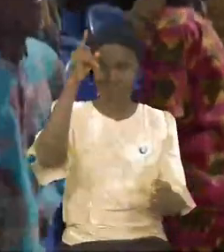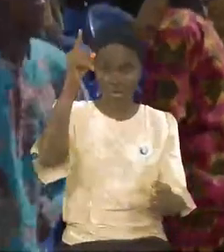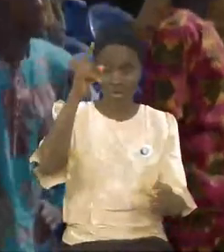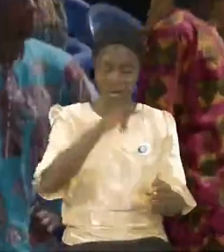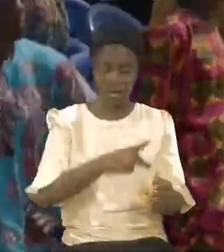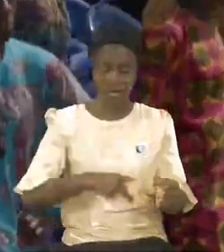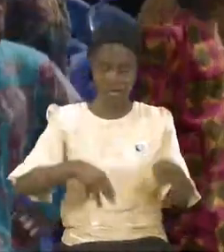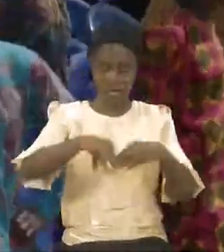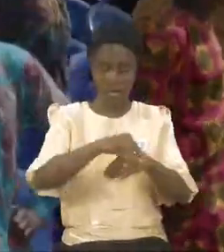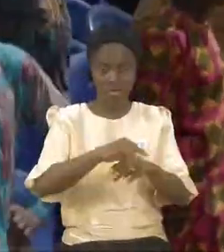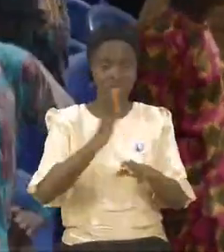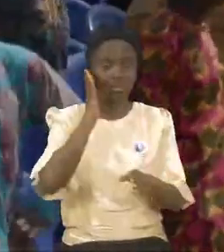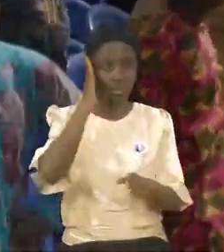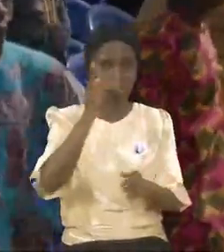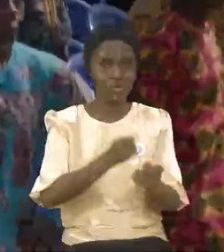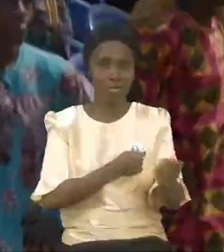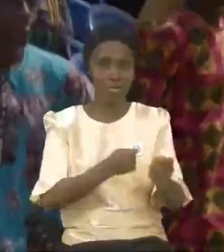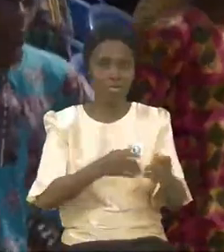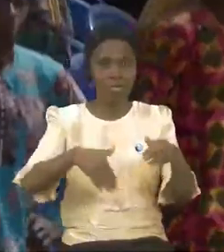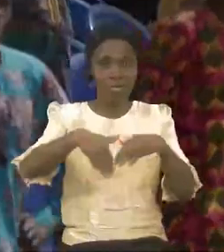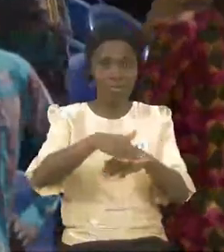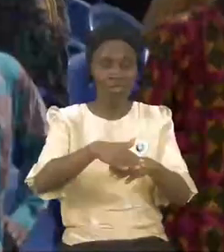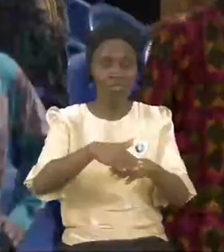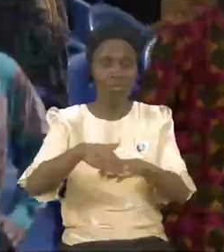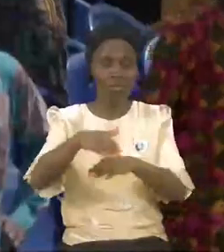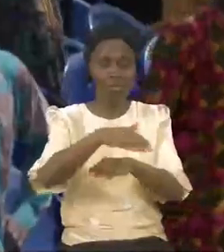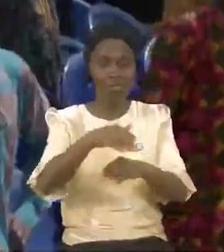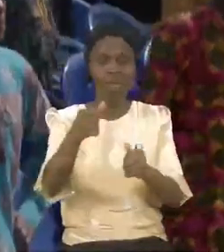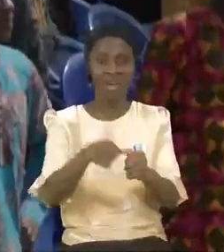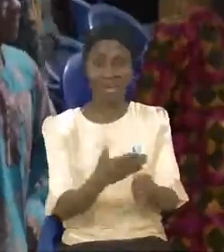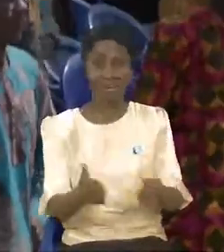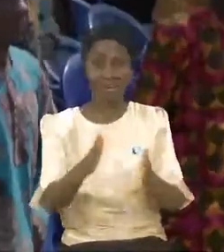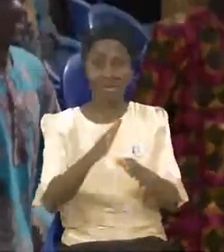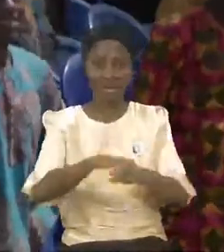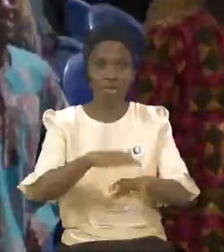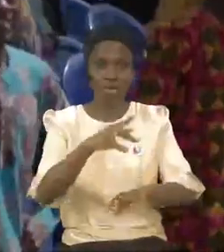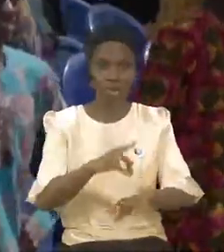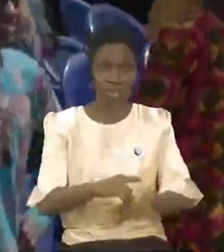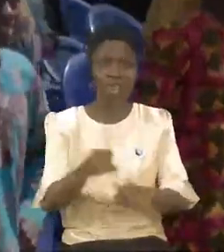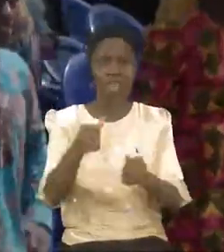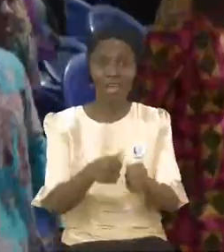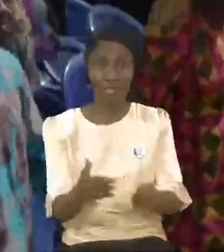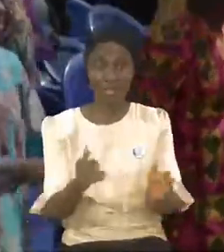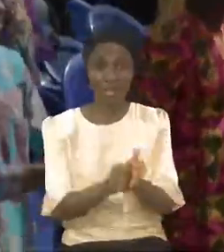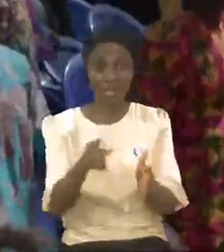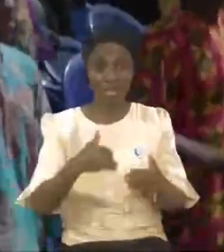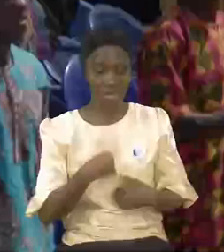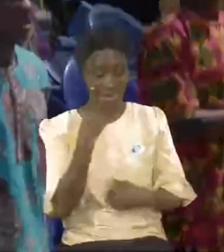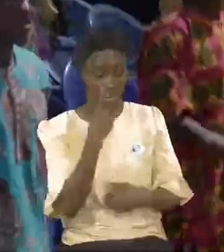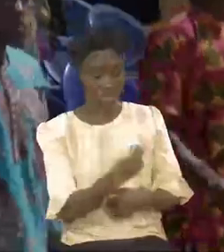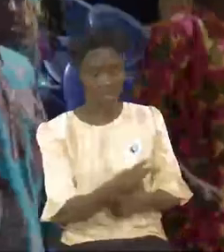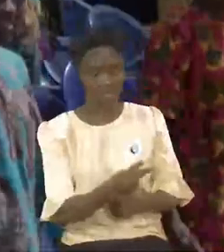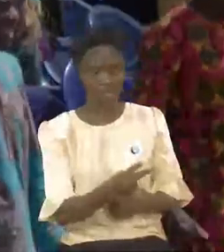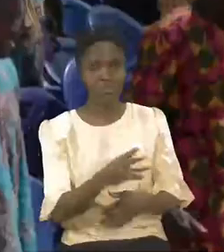Christ va régner sur tout, sur terre, sur tout ce que vous avez entendu, tout ce que vous avez vu.